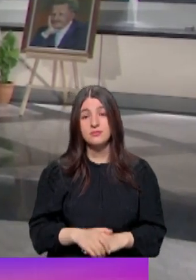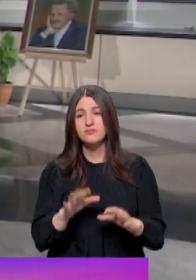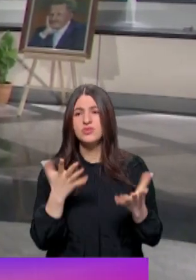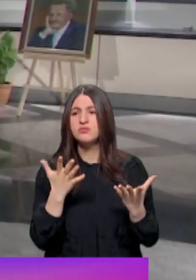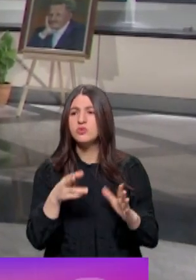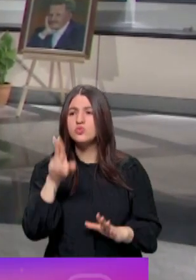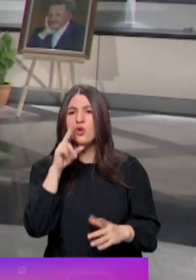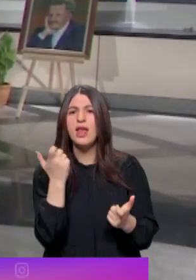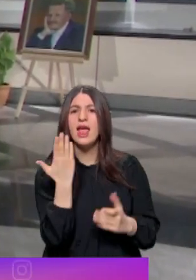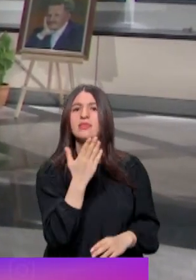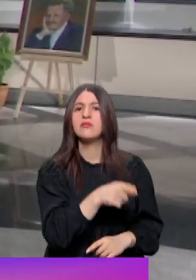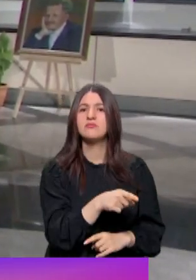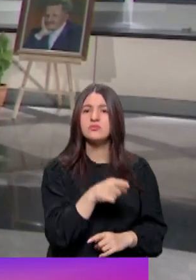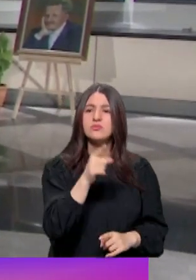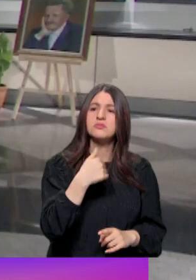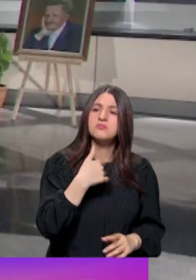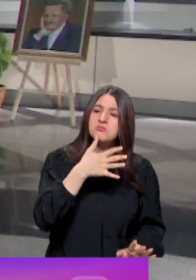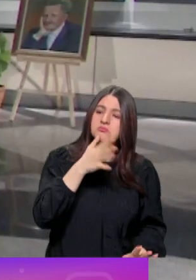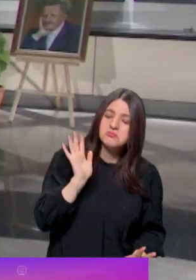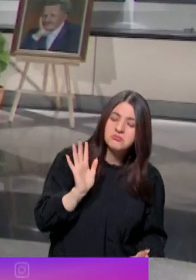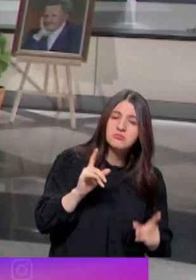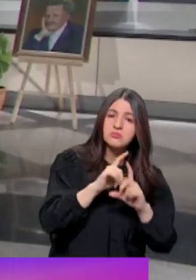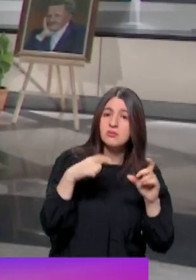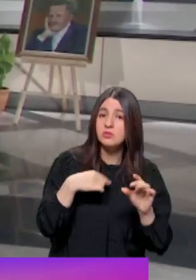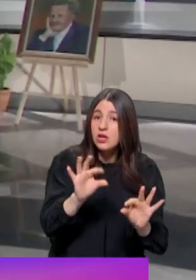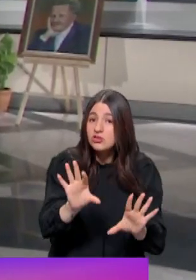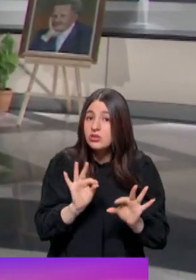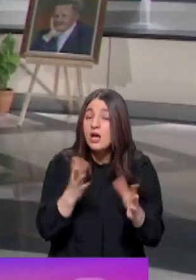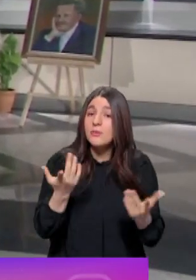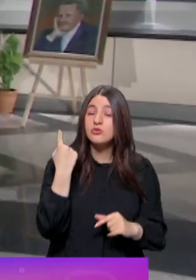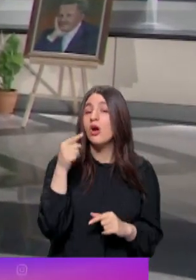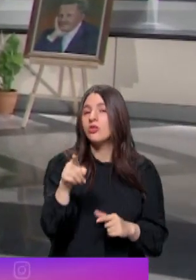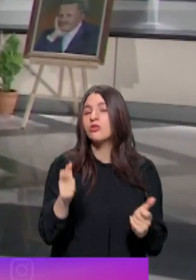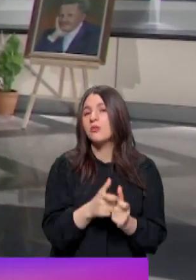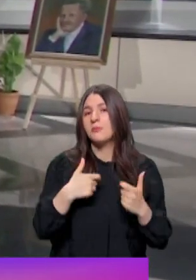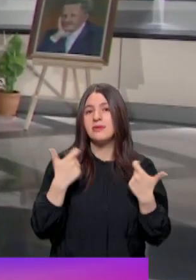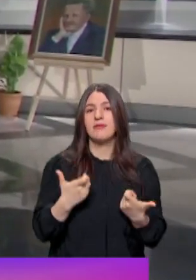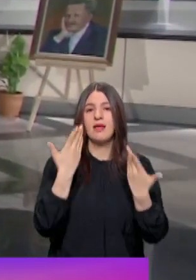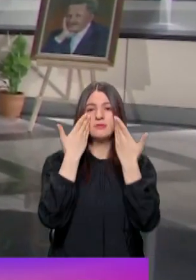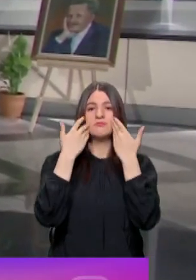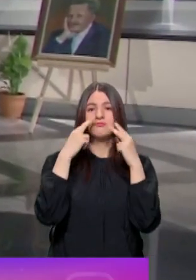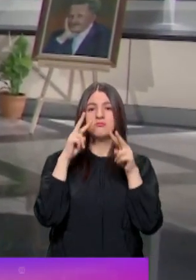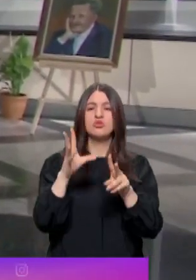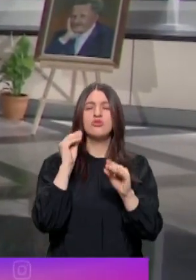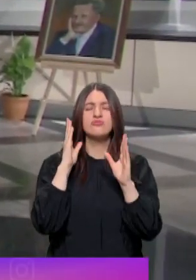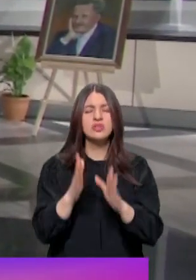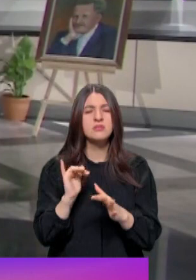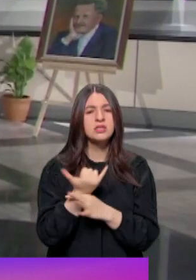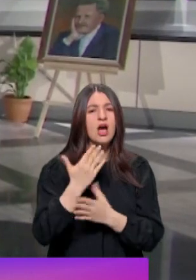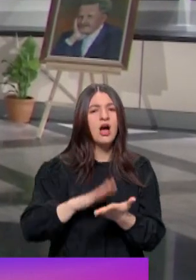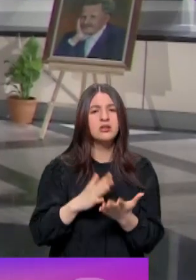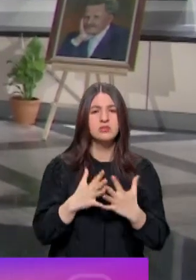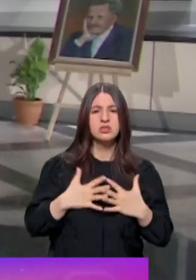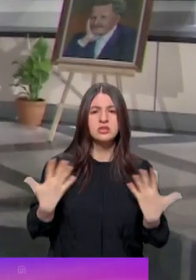Acaba sonu nereye varır? Onu bilmiyorum. Manşetimizi böyle seçtik. Fakat dün o toplantıyı yerinde izledim. Pek çok sayıda